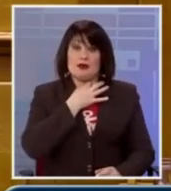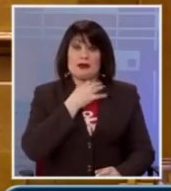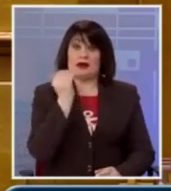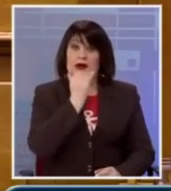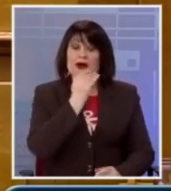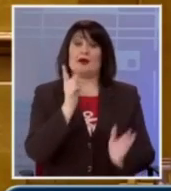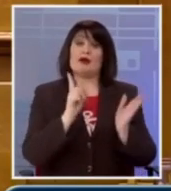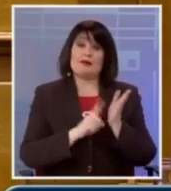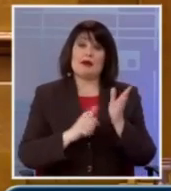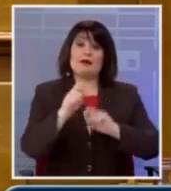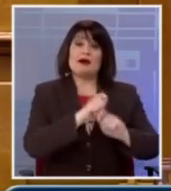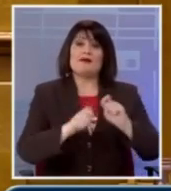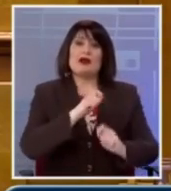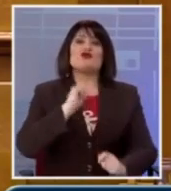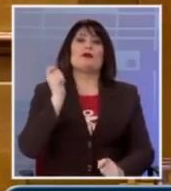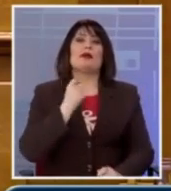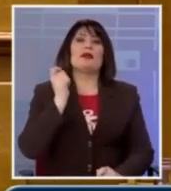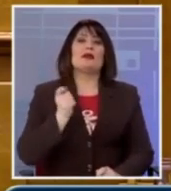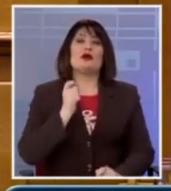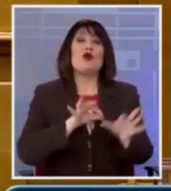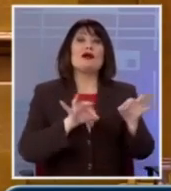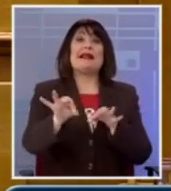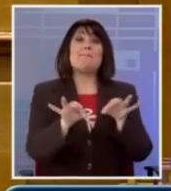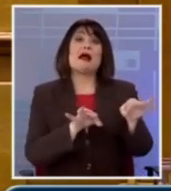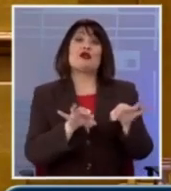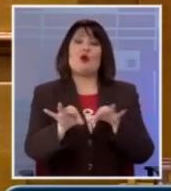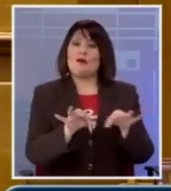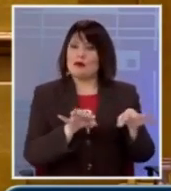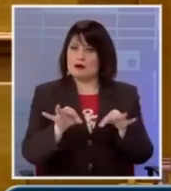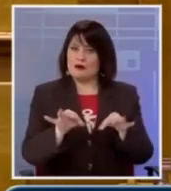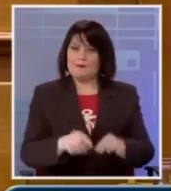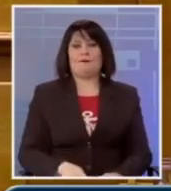άμεσης κατάρτισης εθνικού χτιματολογίου.